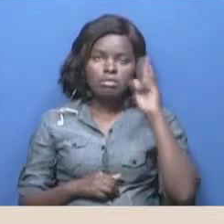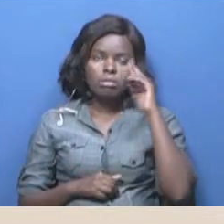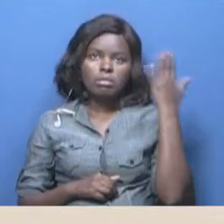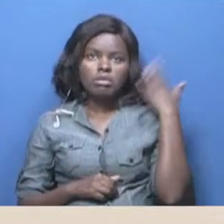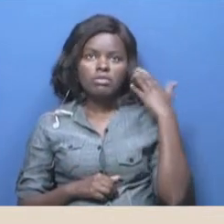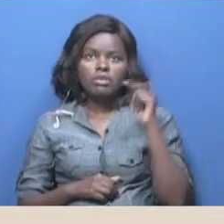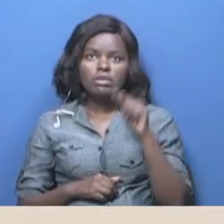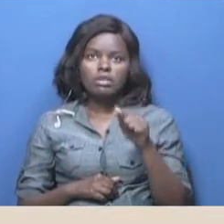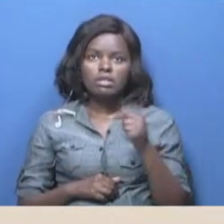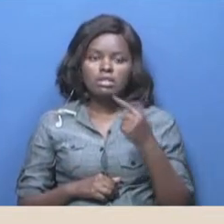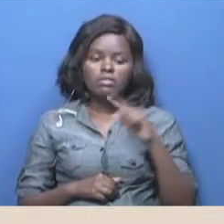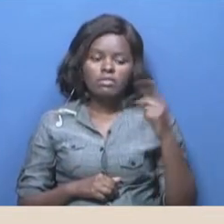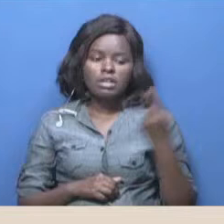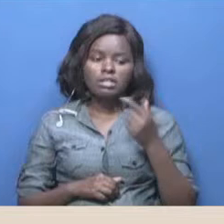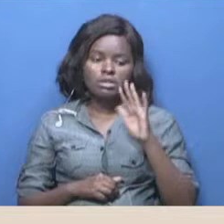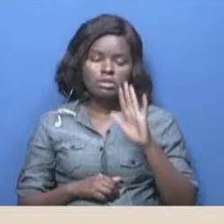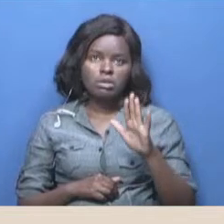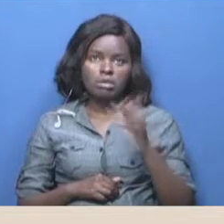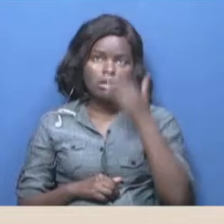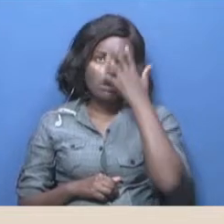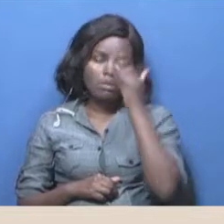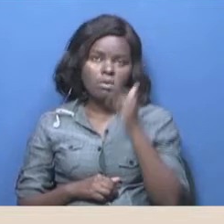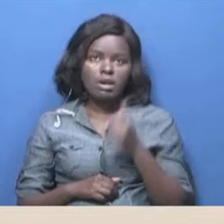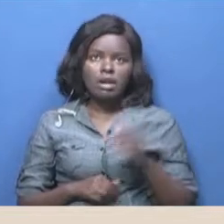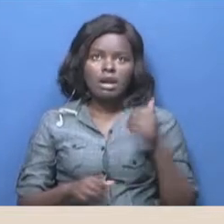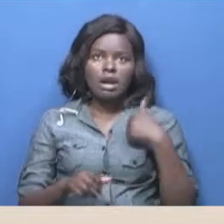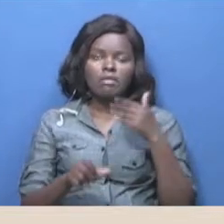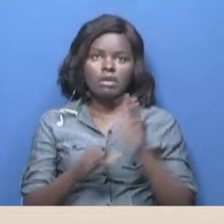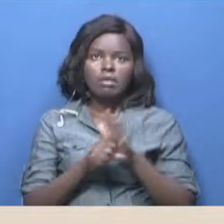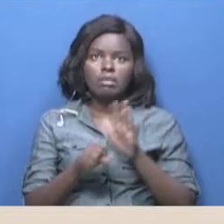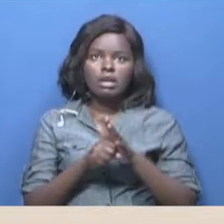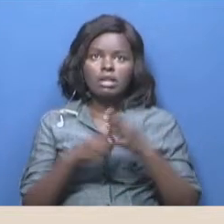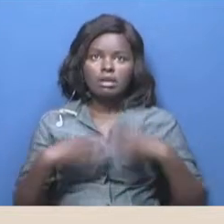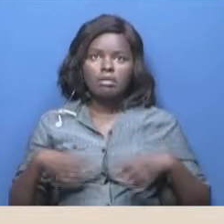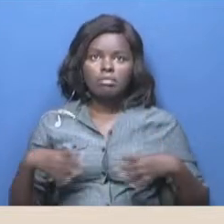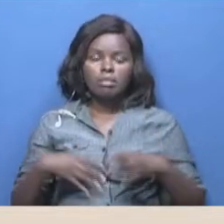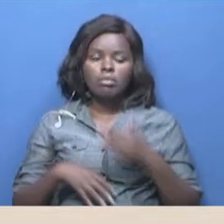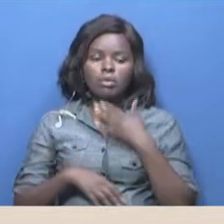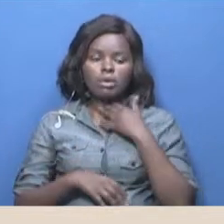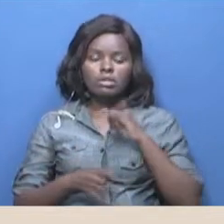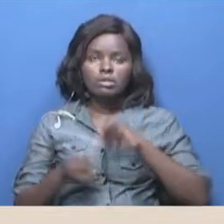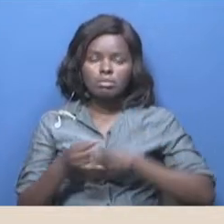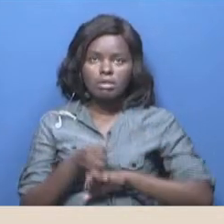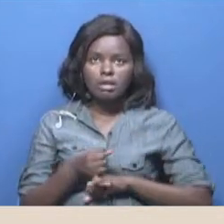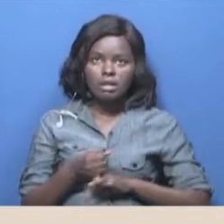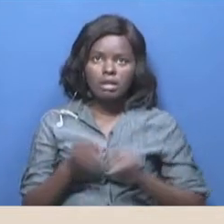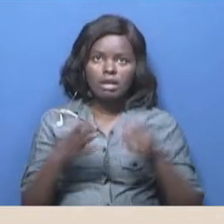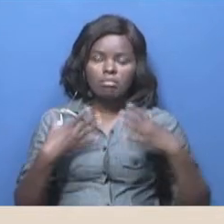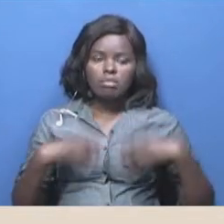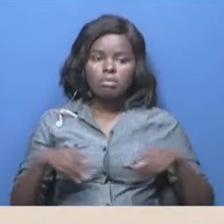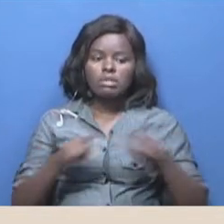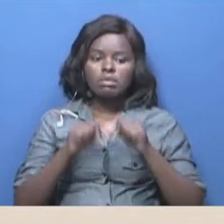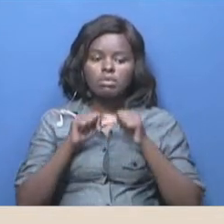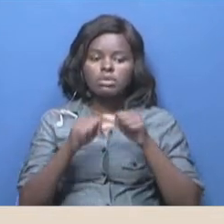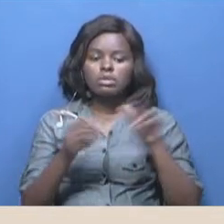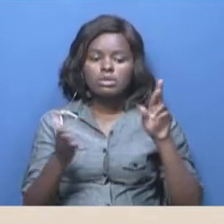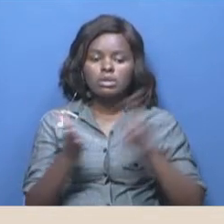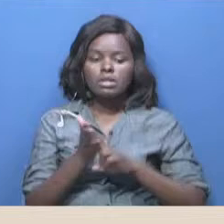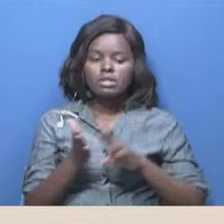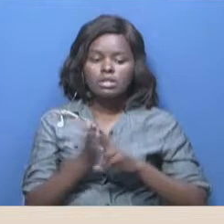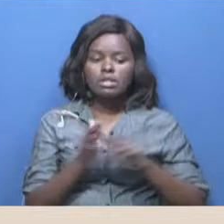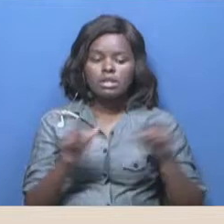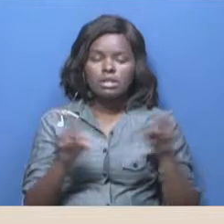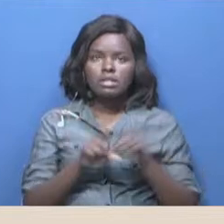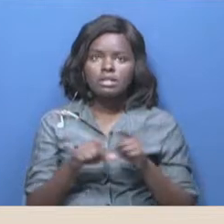mihango ino ni rambite kurugamio ni undu wa kuongerereka kwa namba nene ya andu na andu no marathie na mbere na kwiyandikithia horo ndumwe